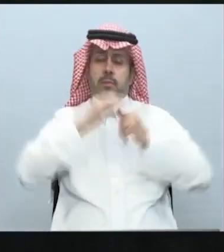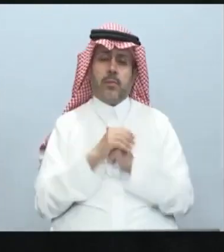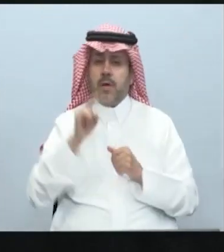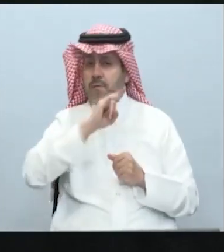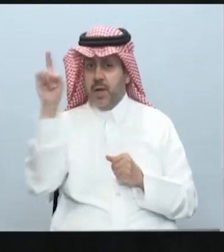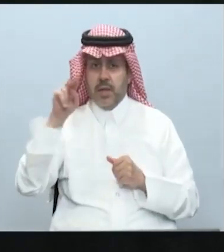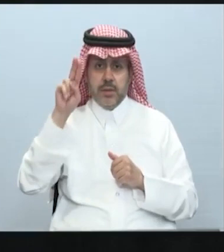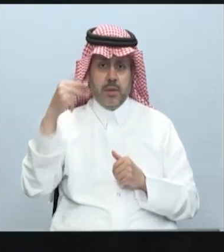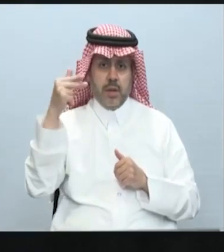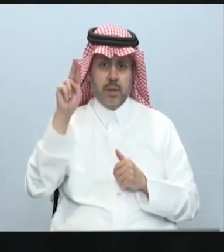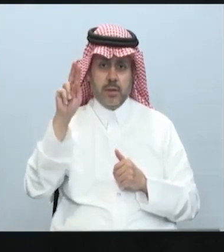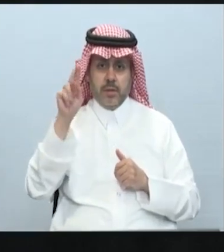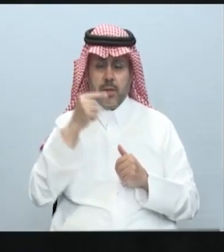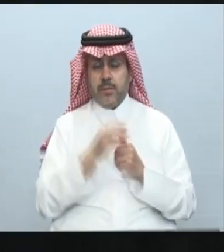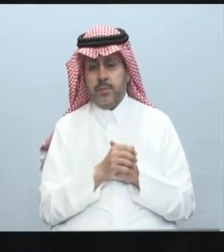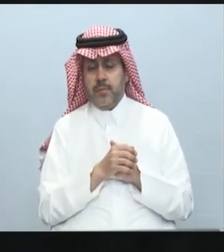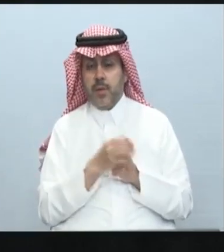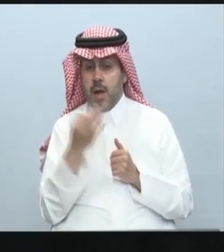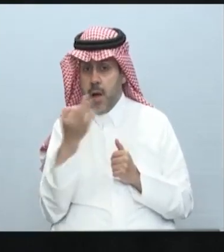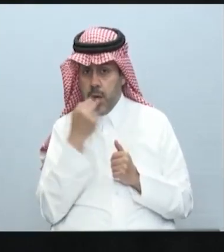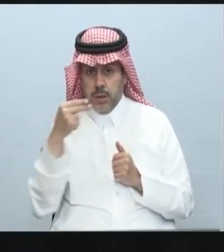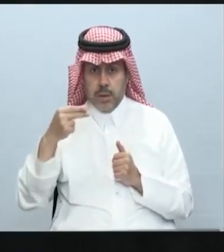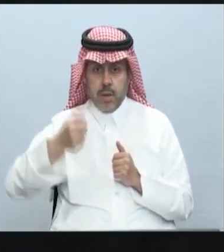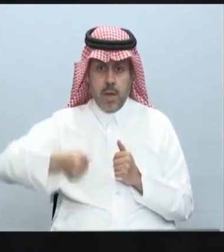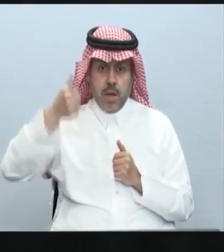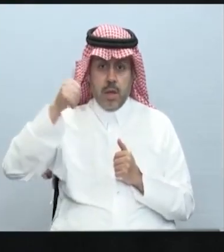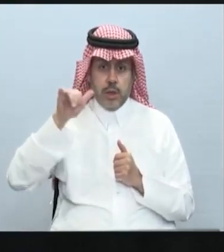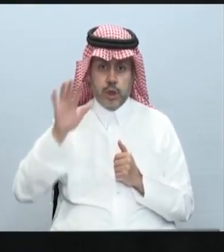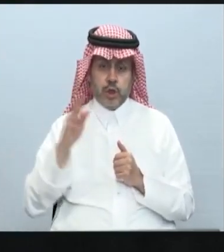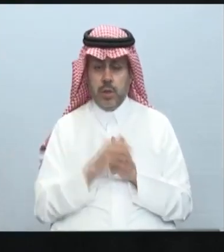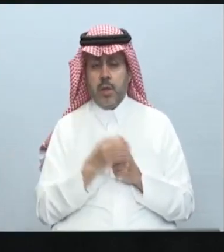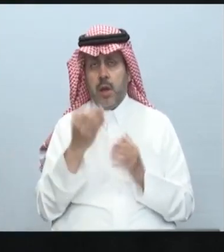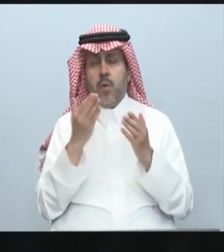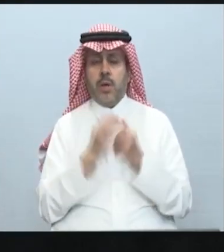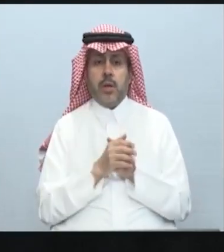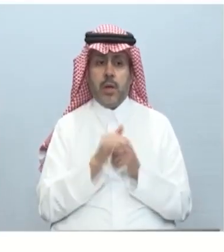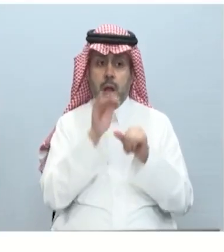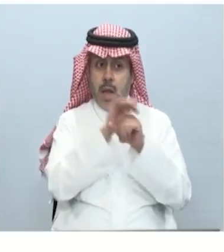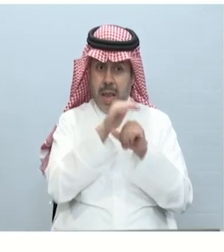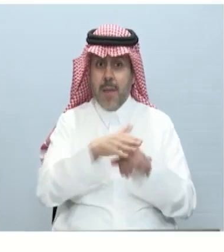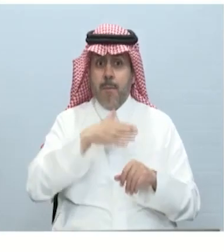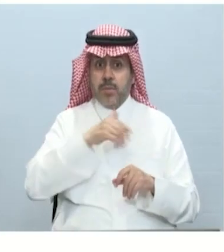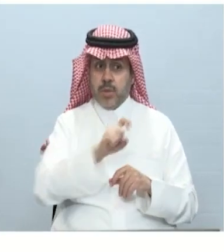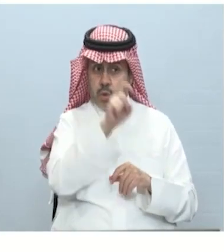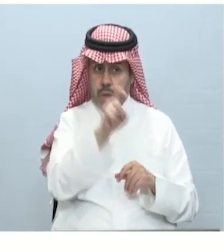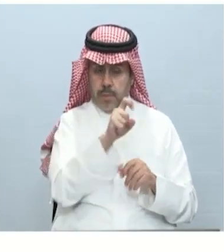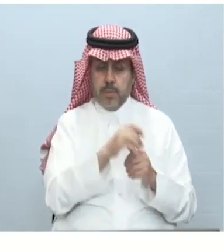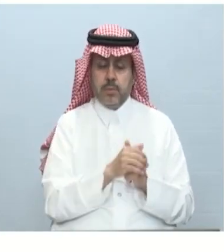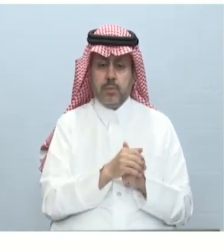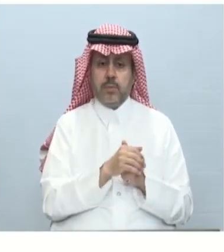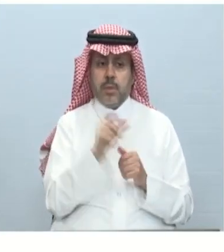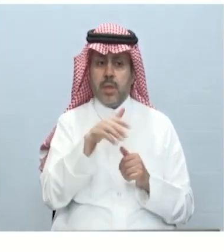تغتر بها انظروا ماذا قالت عائشه رضي الله عنها يا رسول الله تسال الرسول عليه الصلاه والسلام